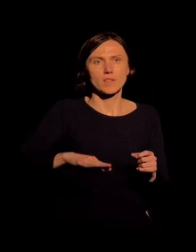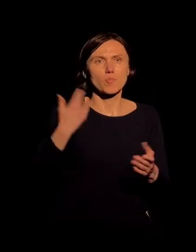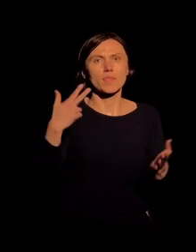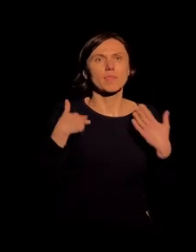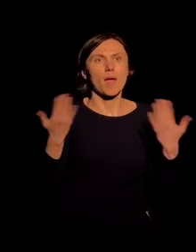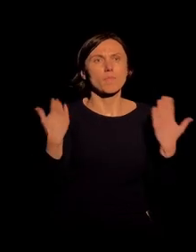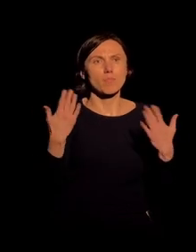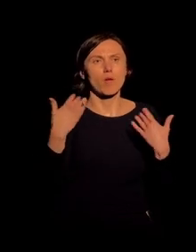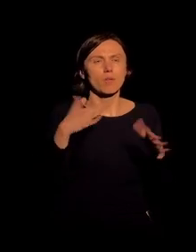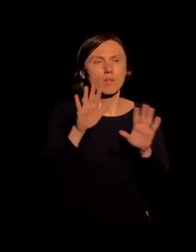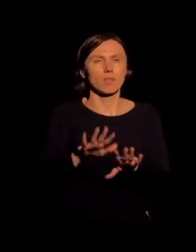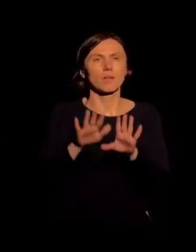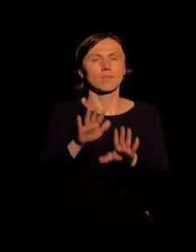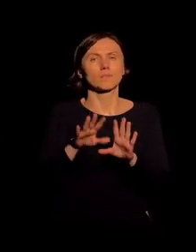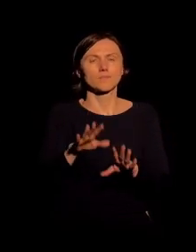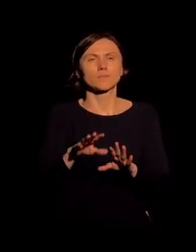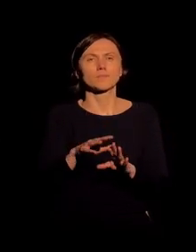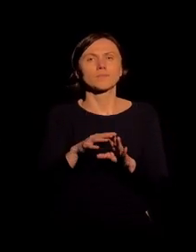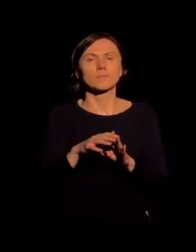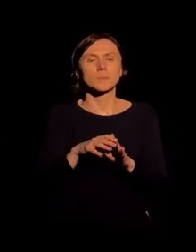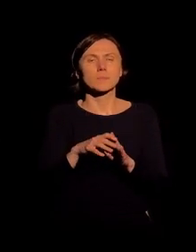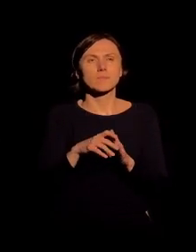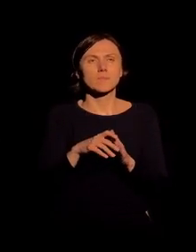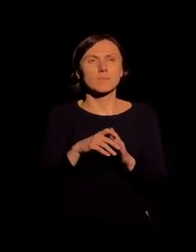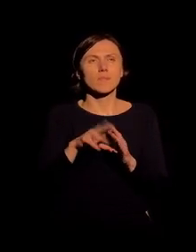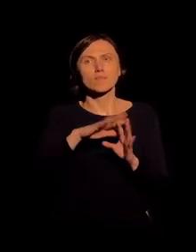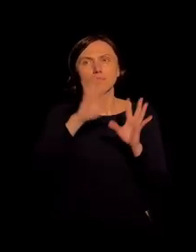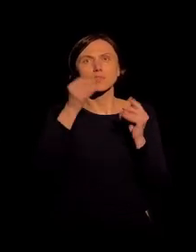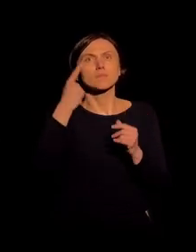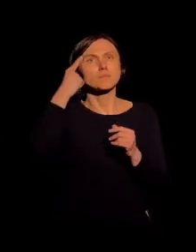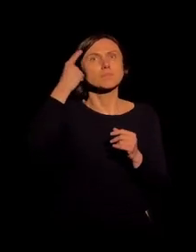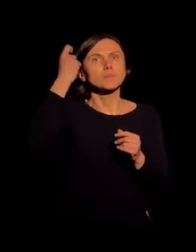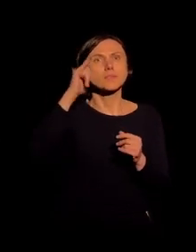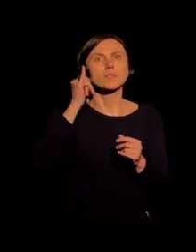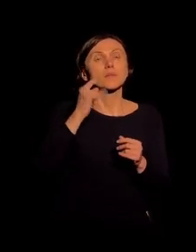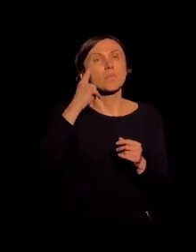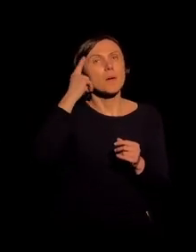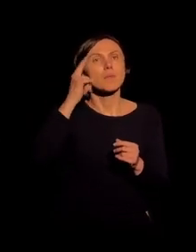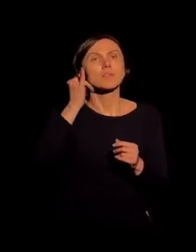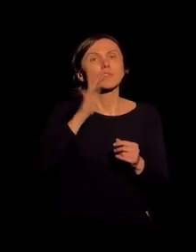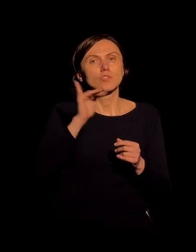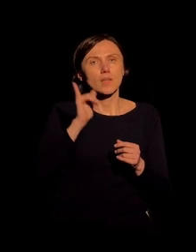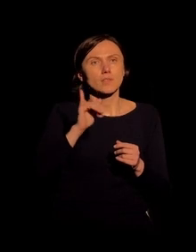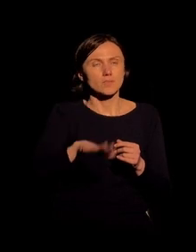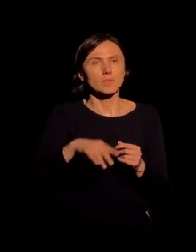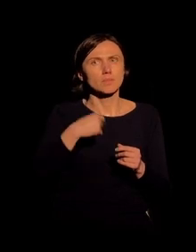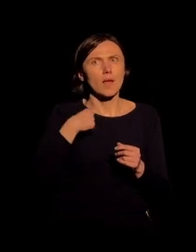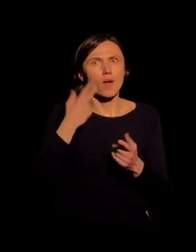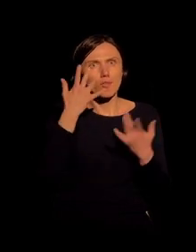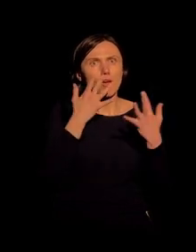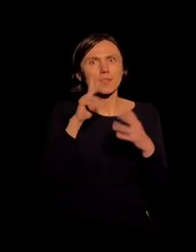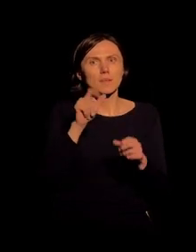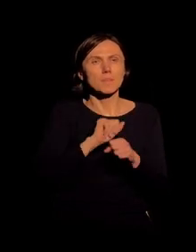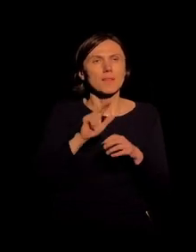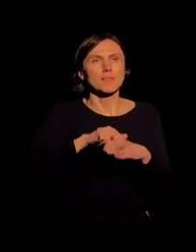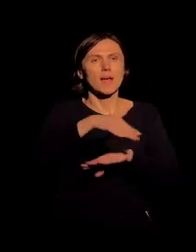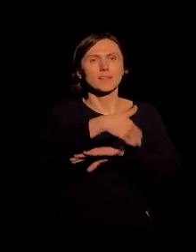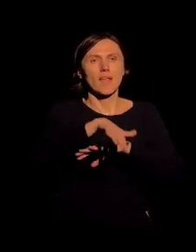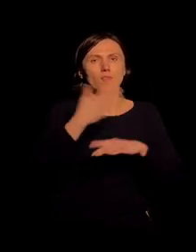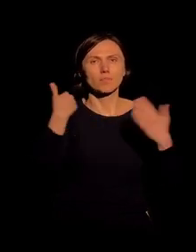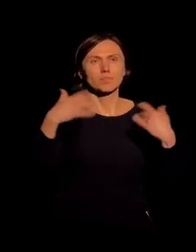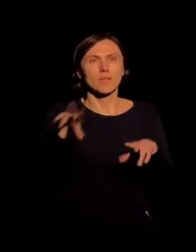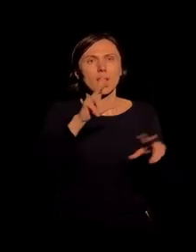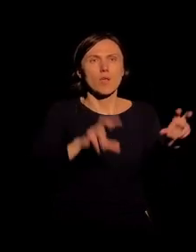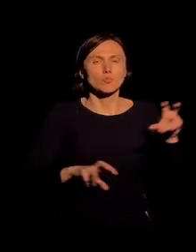się na zewnątrz. I jakby wszystkie takie wspomnienia z dzieciństwa, no to mnie kojarzą się no, z byciem na zewnątrz,